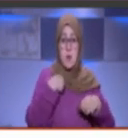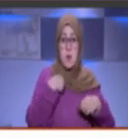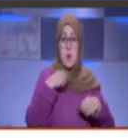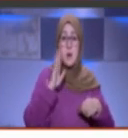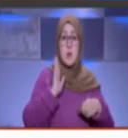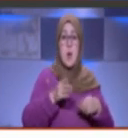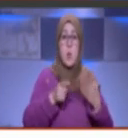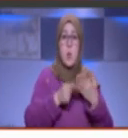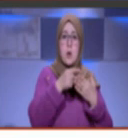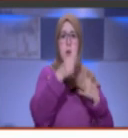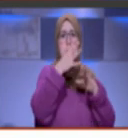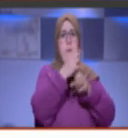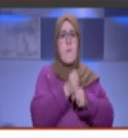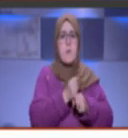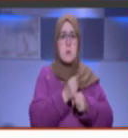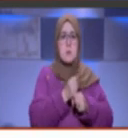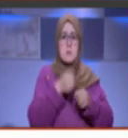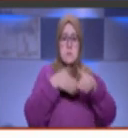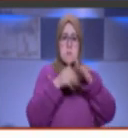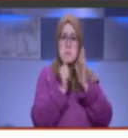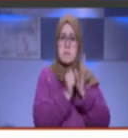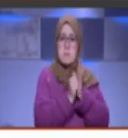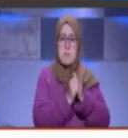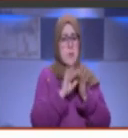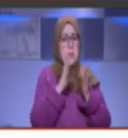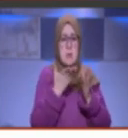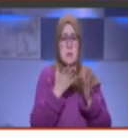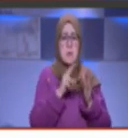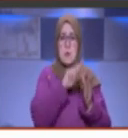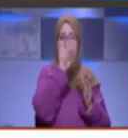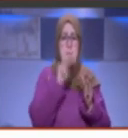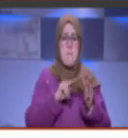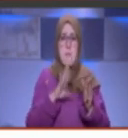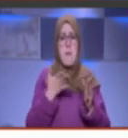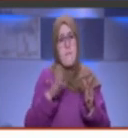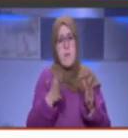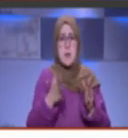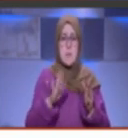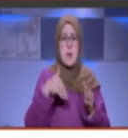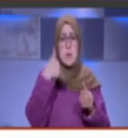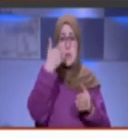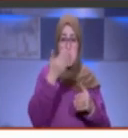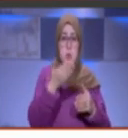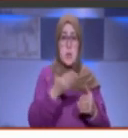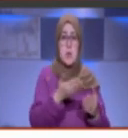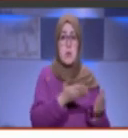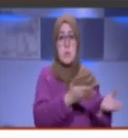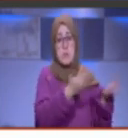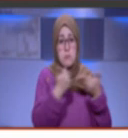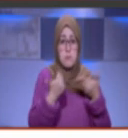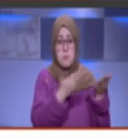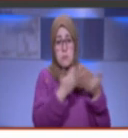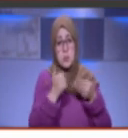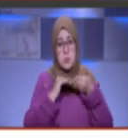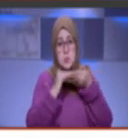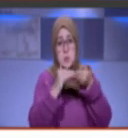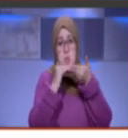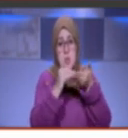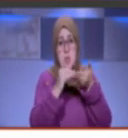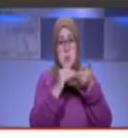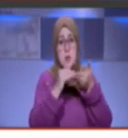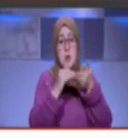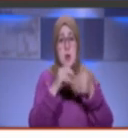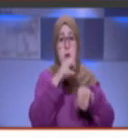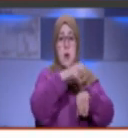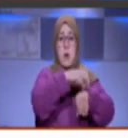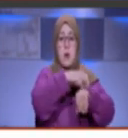احترازية للذين لم تظهر عليهم هذه الأعراض؟ هل هناك احتمالية للاستعانة بأطقم طبية غير فرنسية يمكن أن تقدم يد